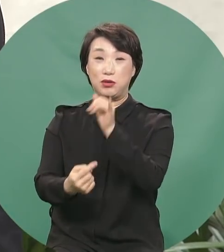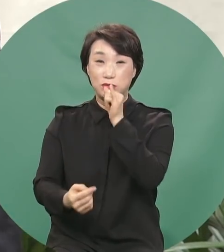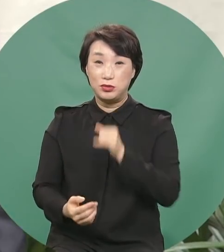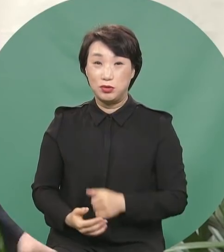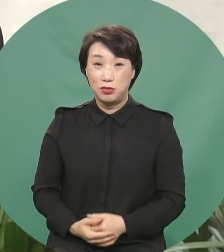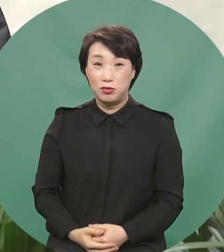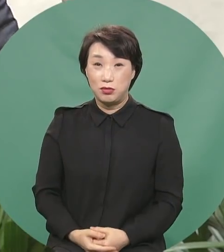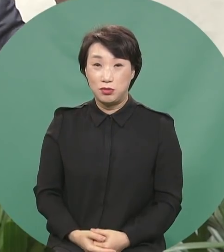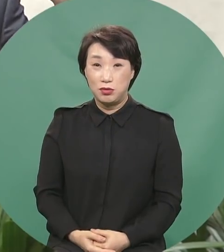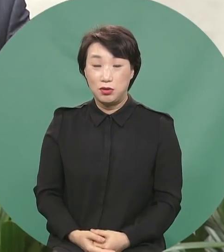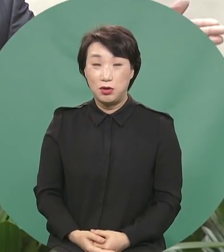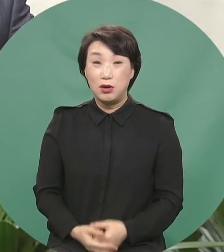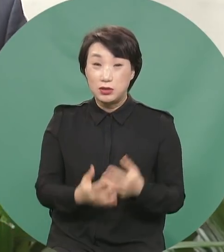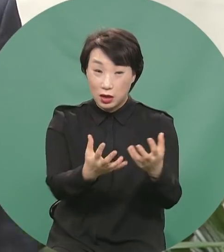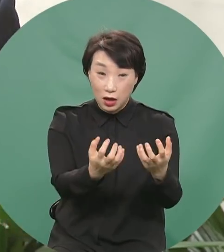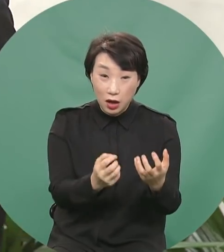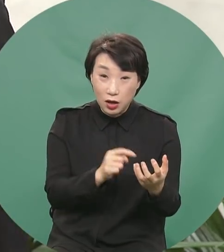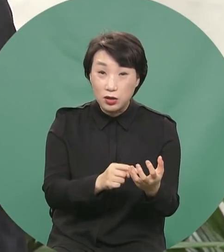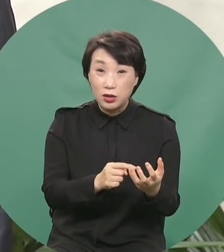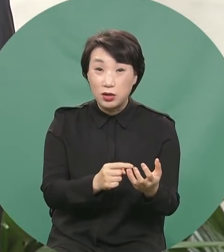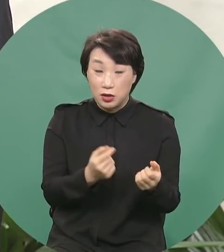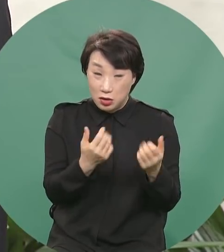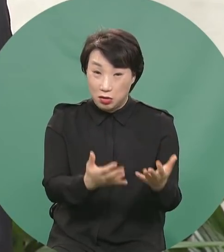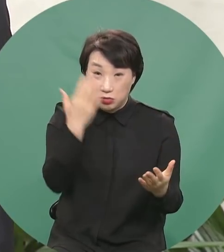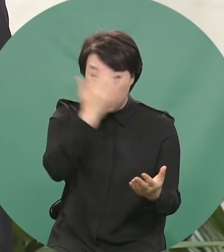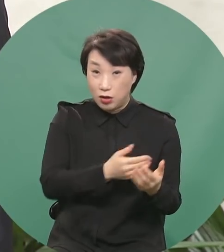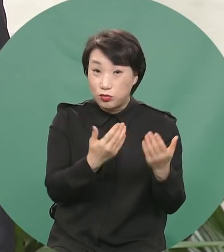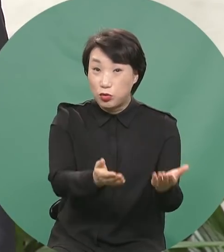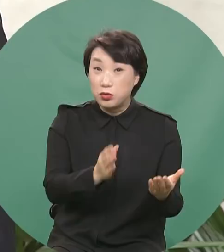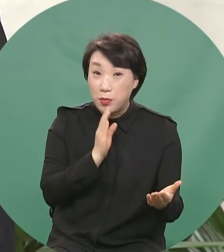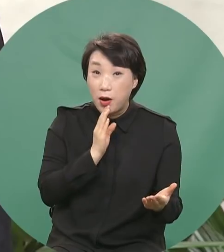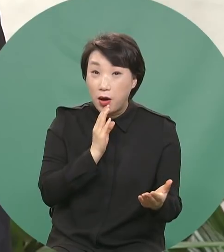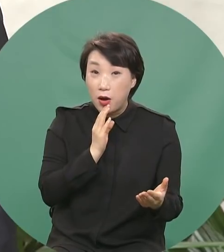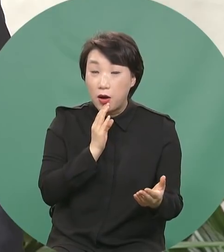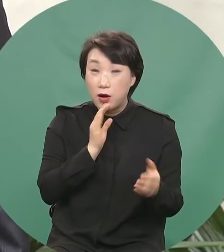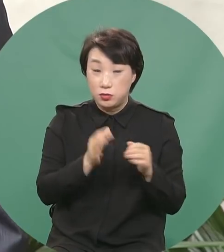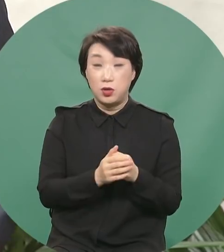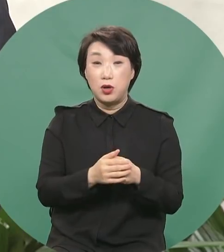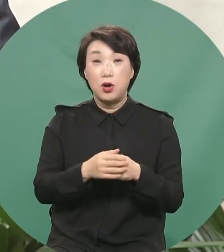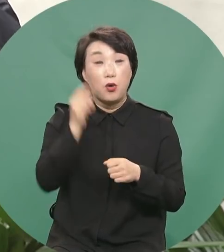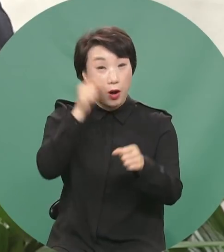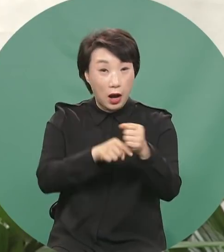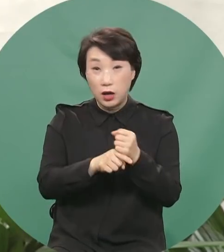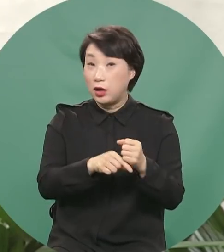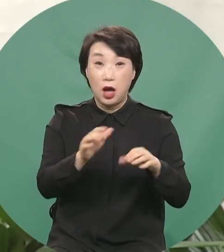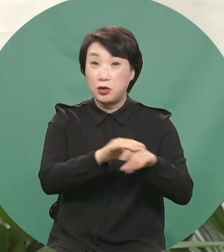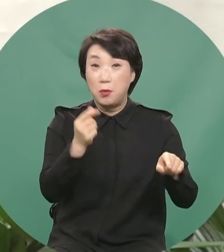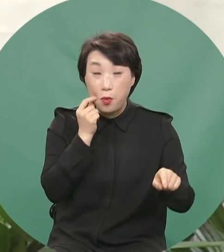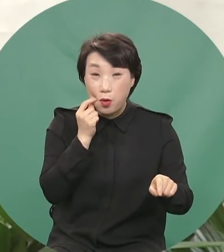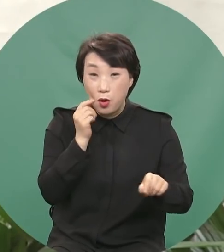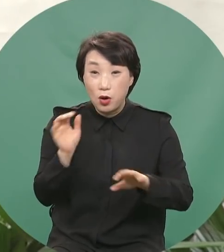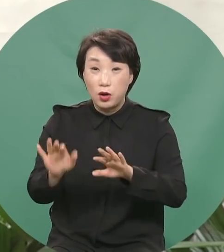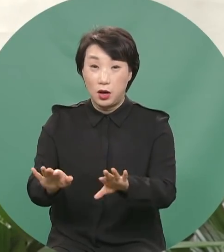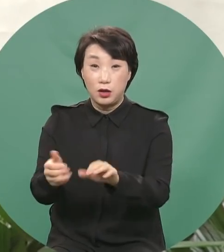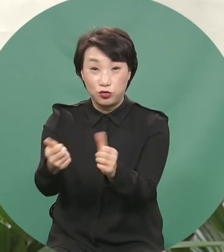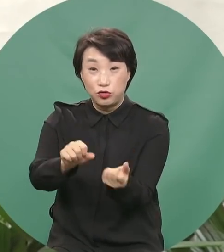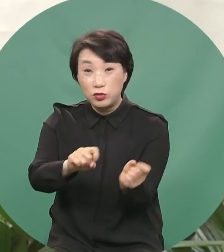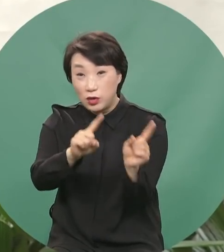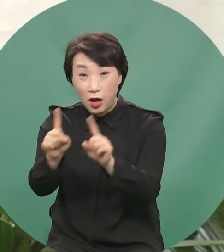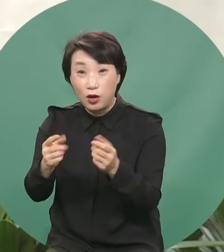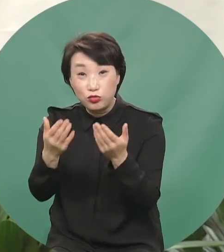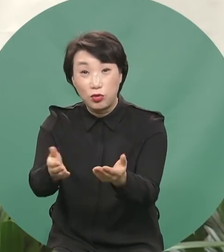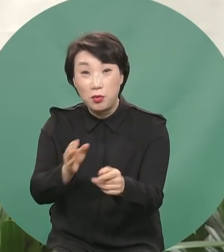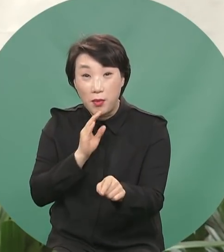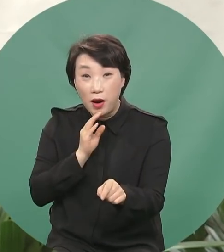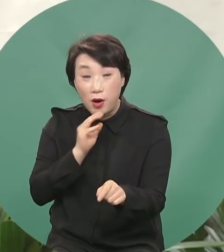나타내셨는데, 나환 자를 고쳤다, 과학문명이 할 수 없는 일, 죽은 자를 살렸다, 과학문명이